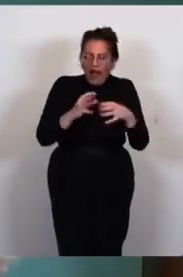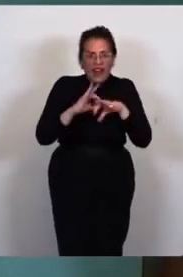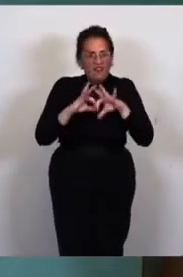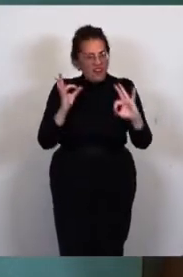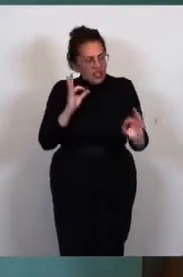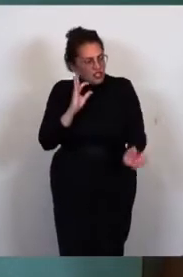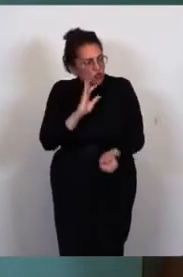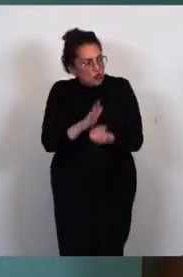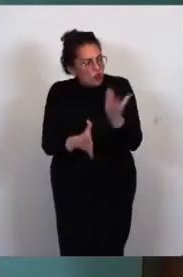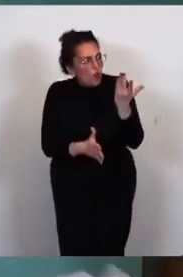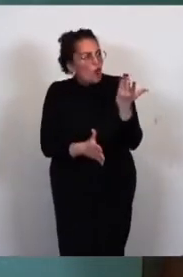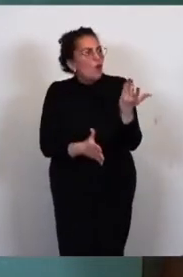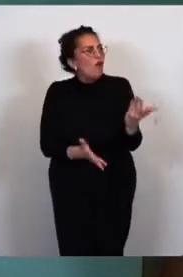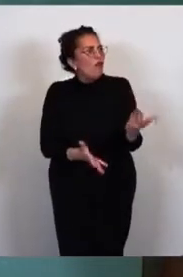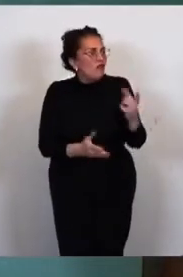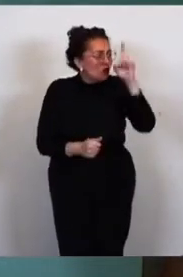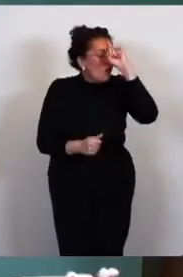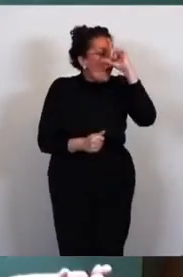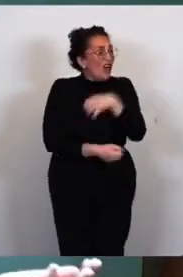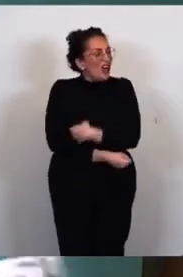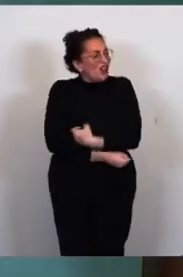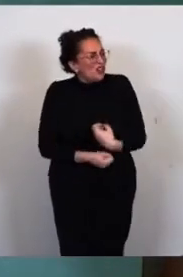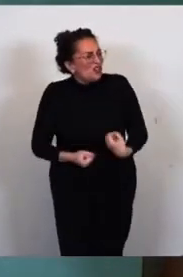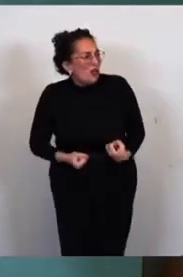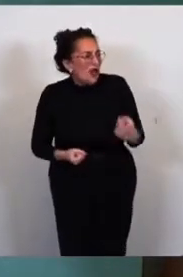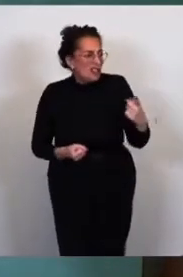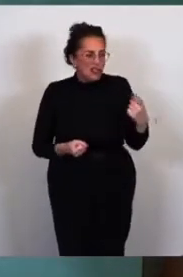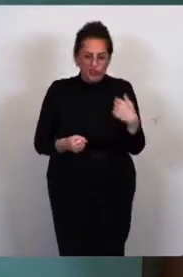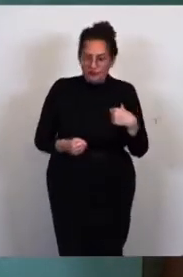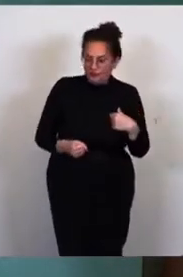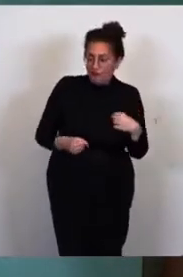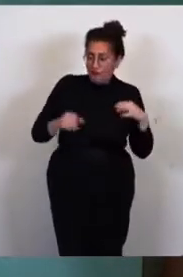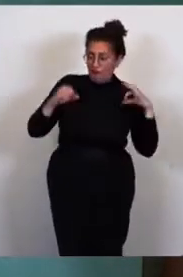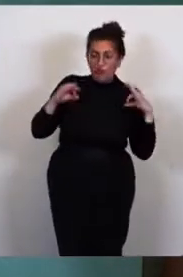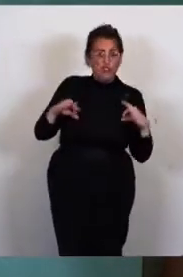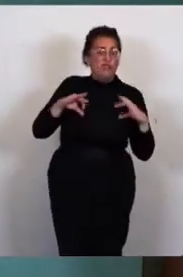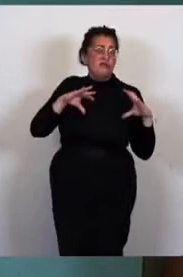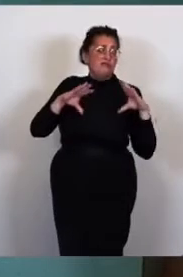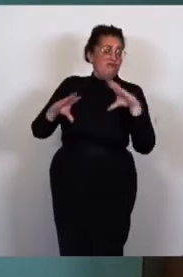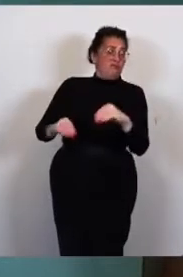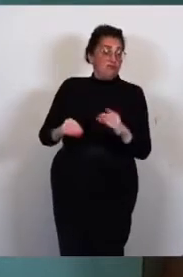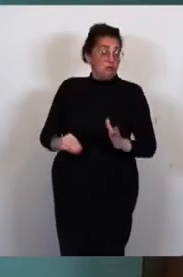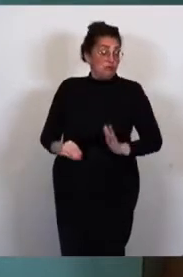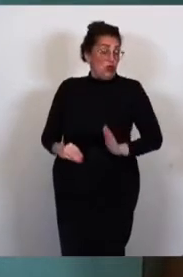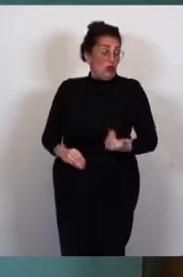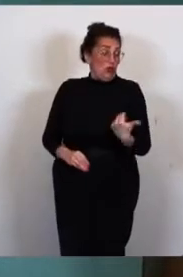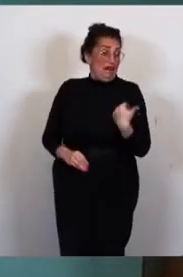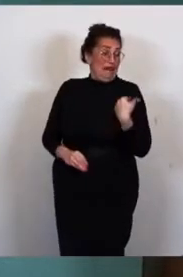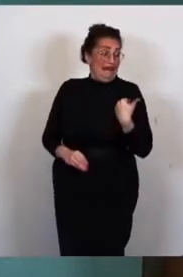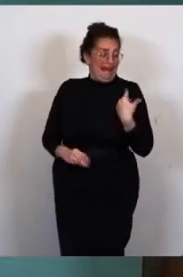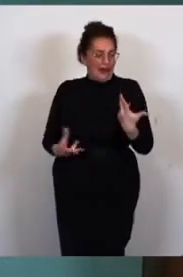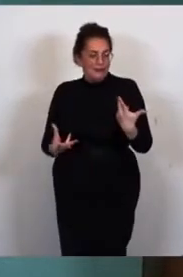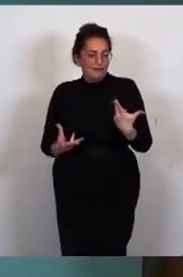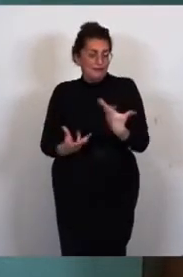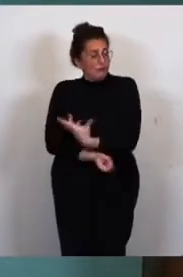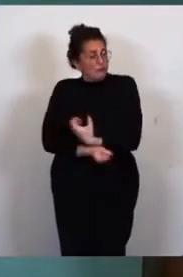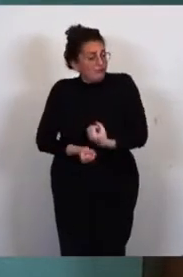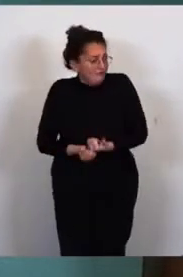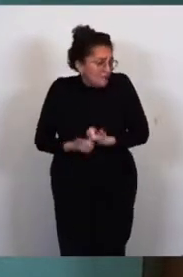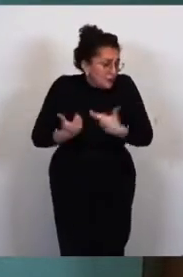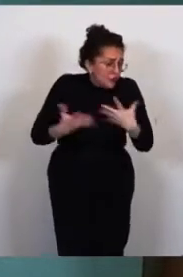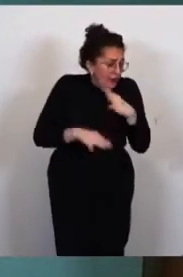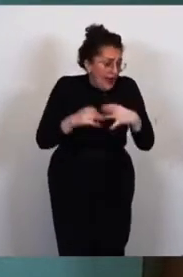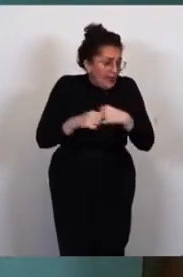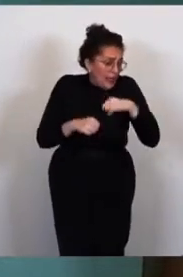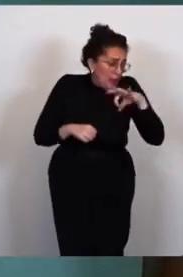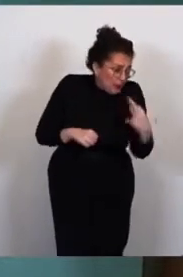était au chômage, parce qu'on est d'arriver sur le territoire bordelais, parce qu'on était en chômage depuis quelques années, parce qu'on était une mère monoparentale qui a dû